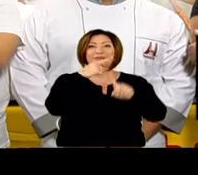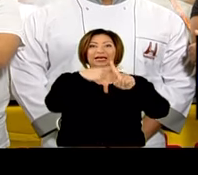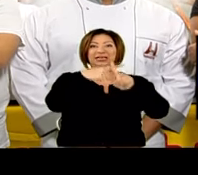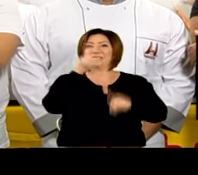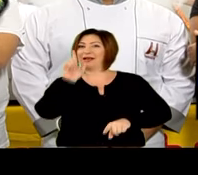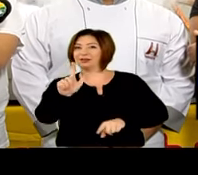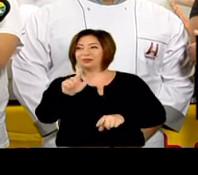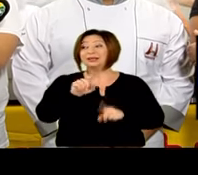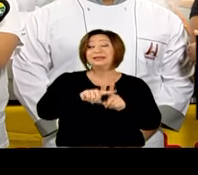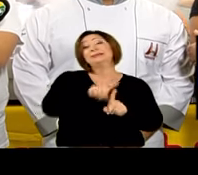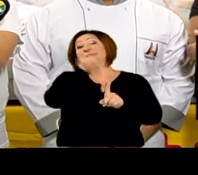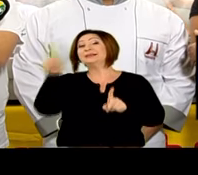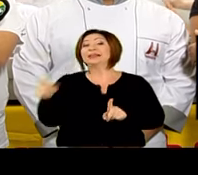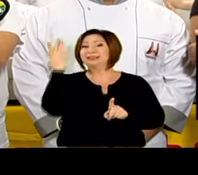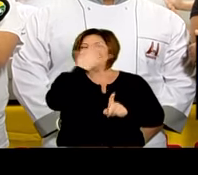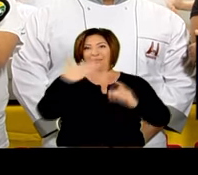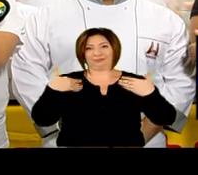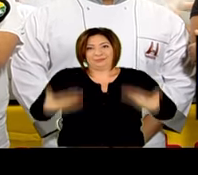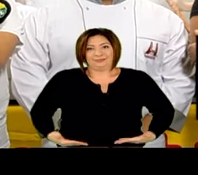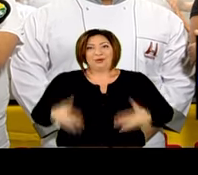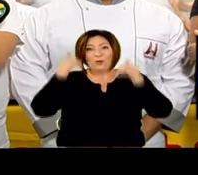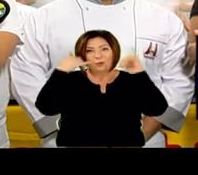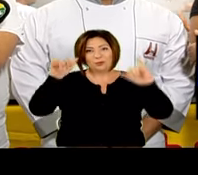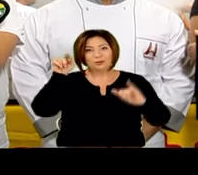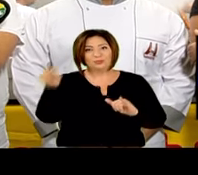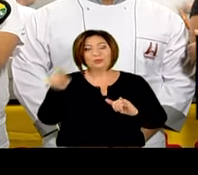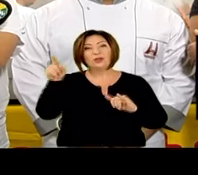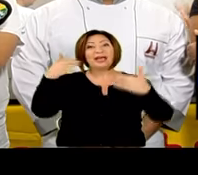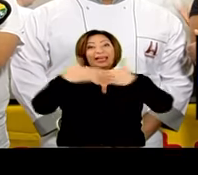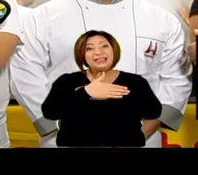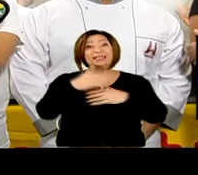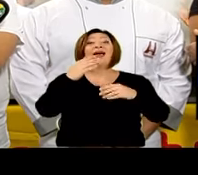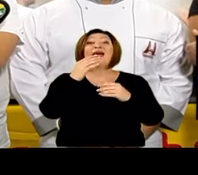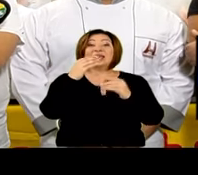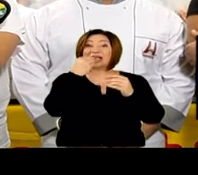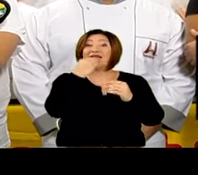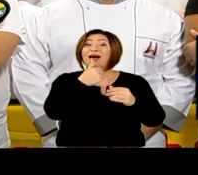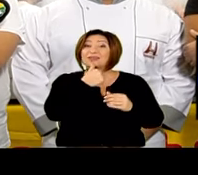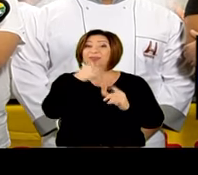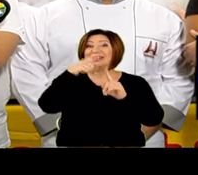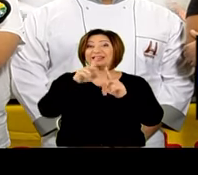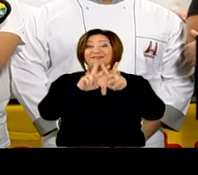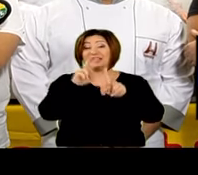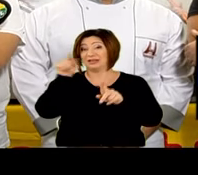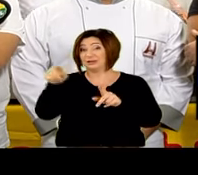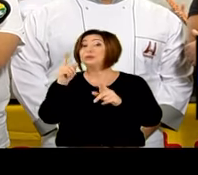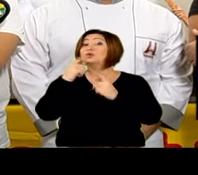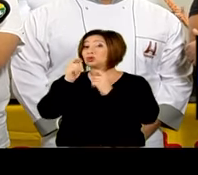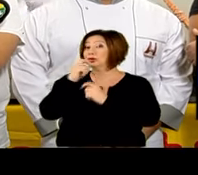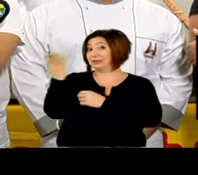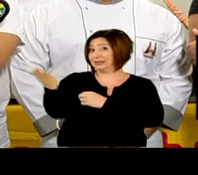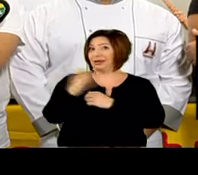hemen diğer sakallı öküzümüz de, o da gece yiyen adam. Twitter'da bu hesapları izleyebilirsiniz. Söz sizde,